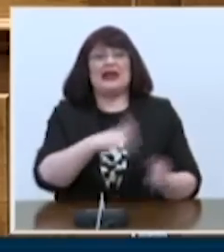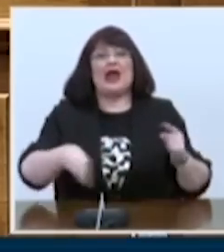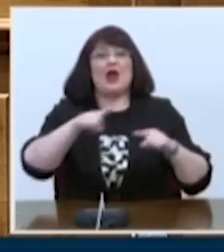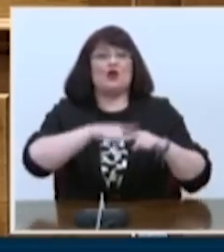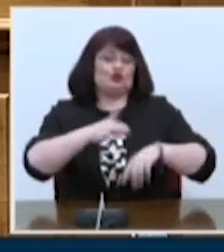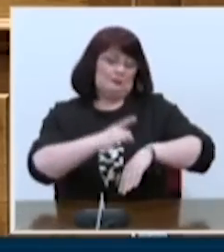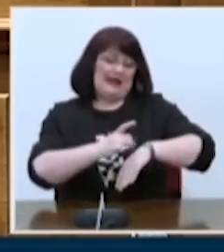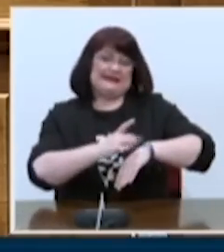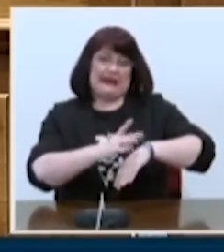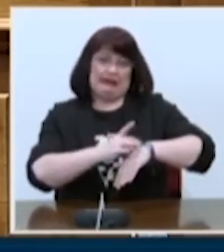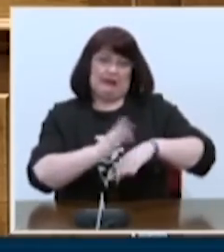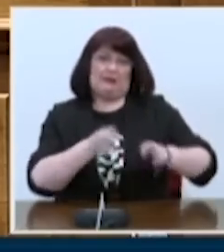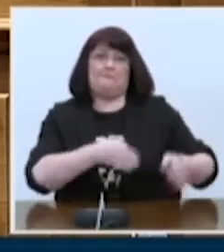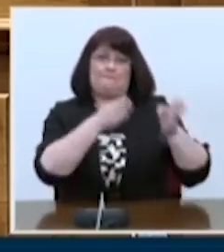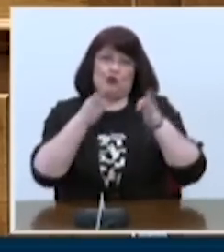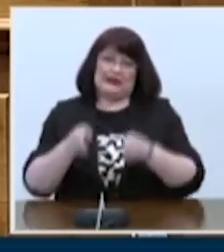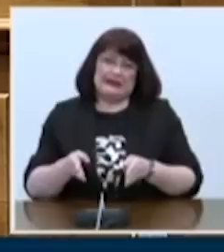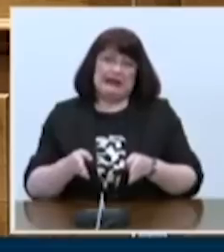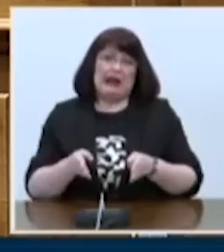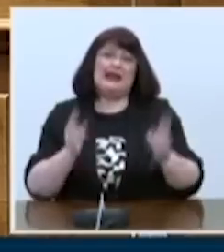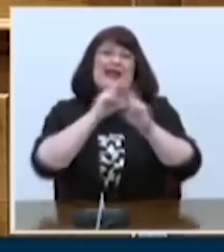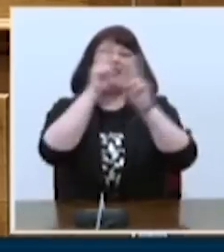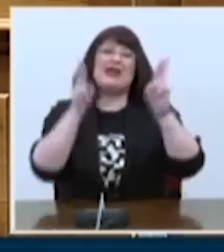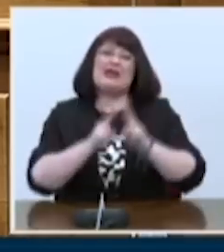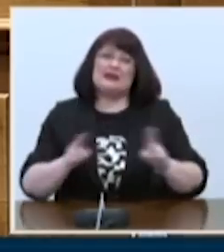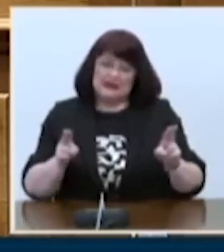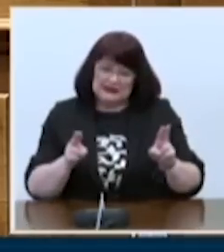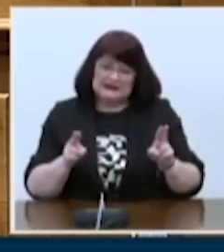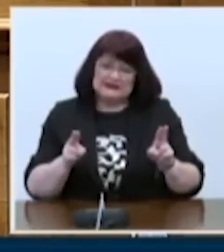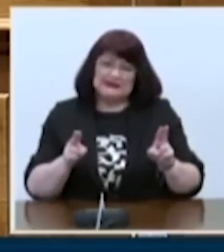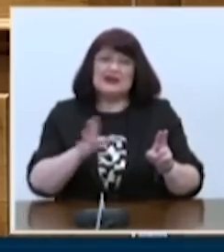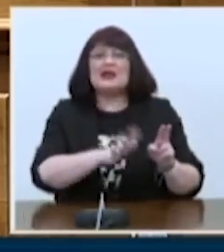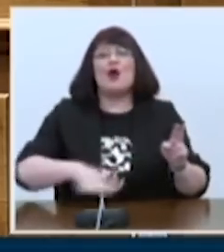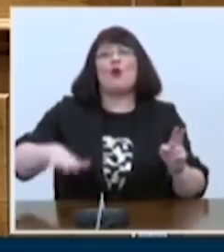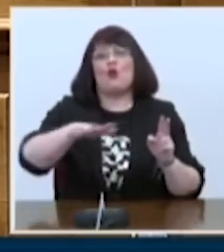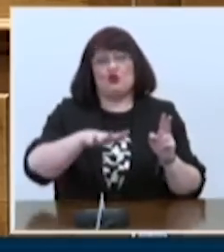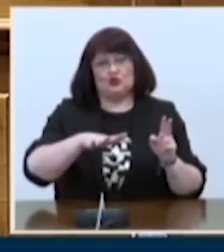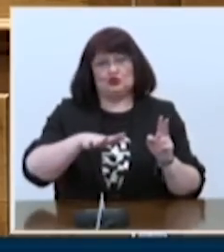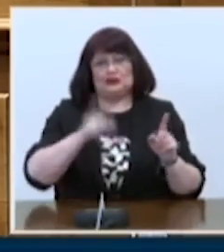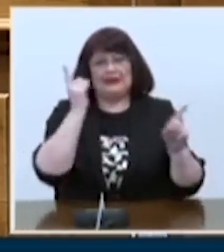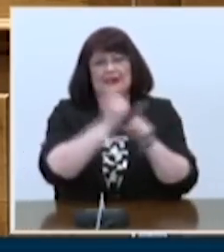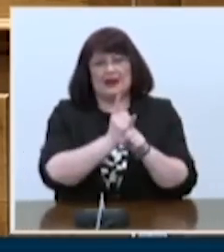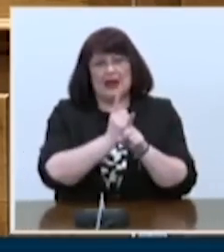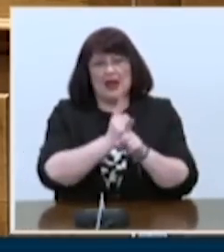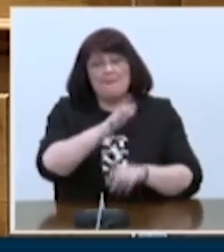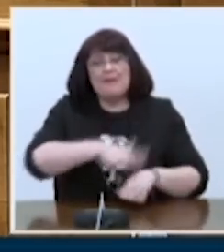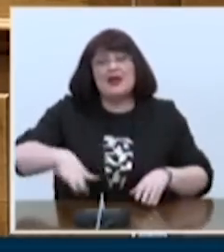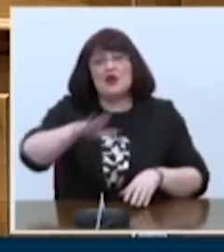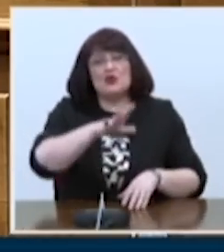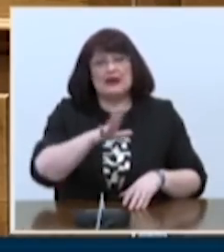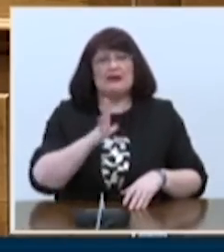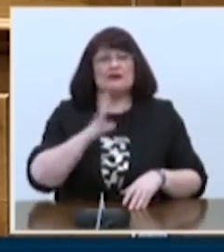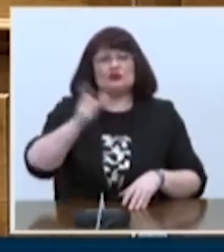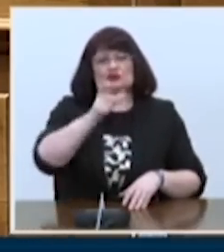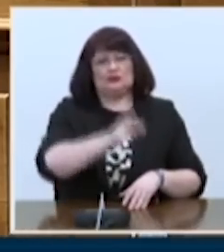και ταυτόχρονα διεθνιστικό για όλους τους λαούς του κόσμου και κυρίως της περιοχής, όχι